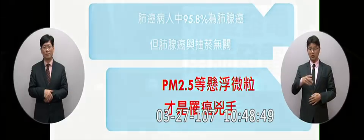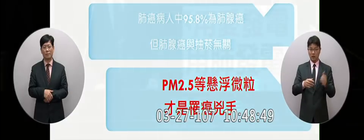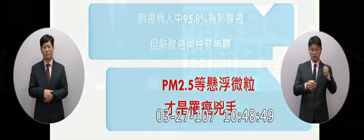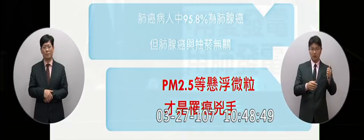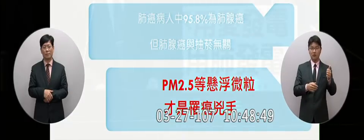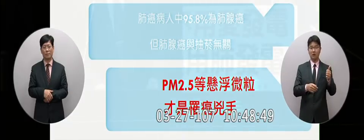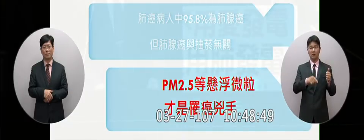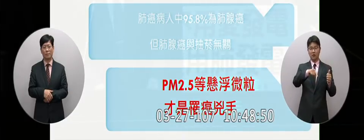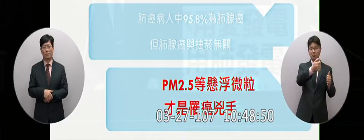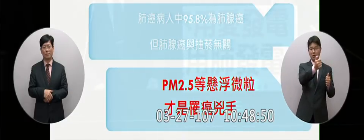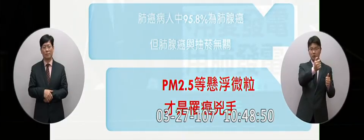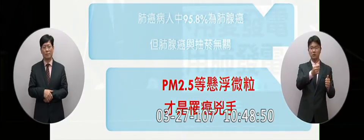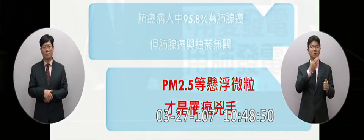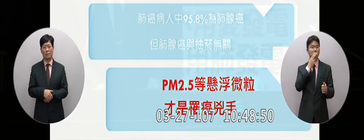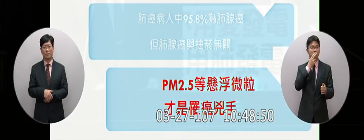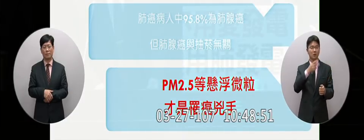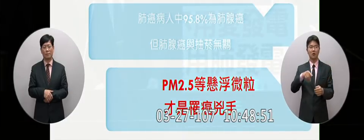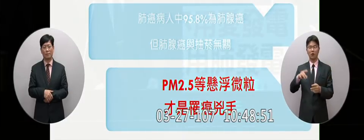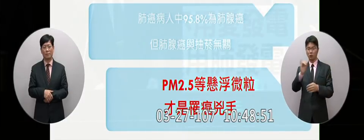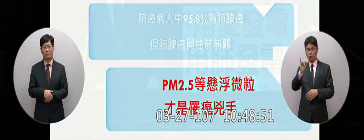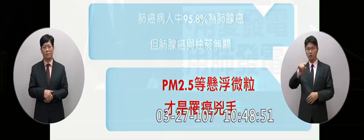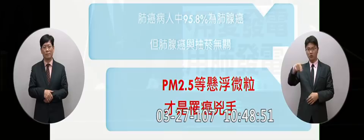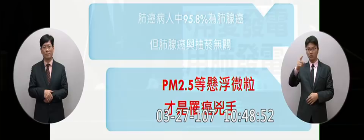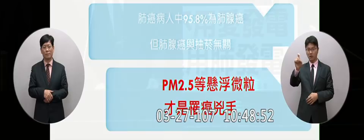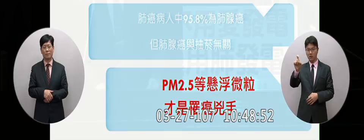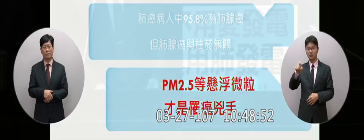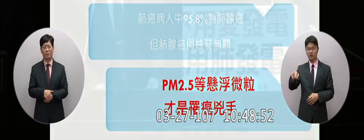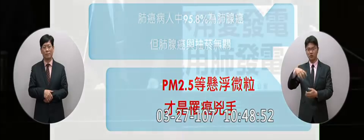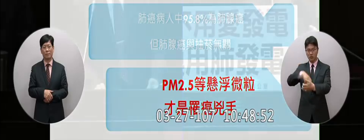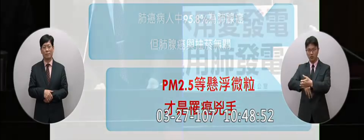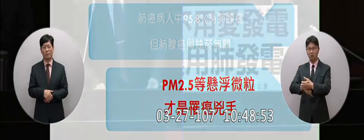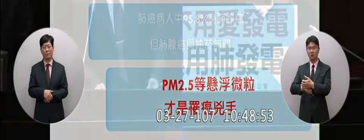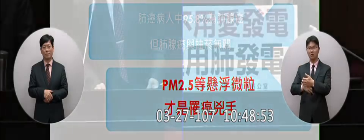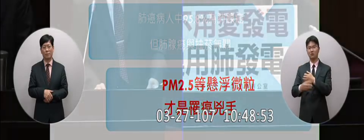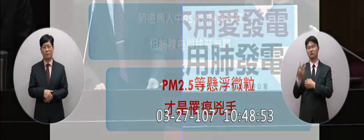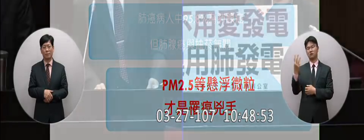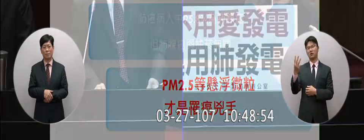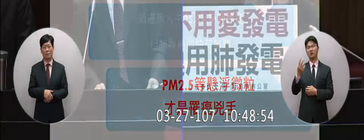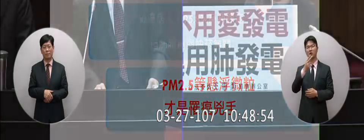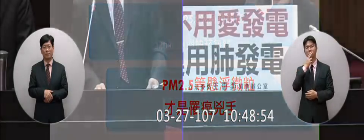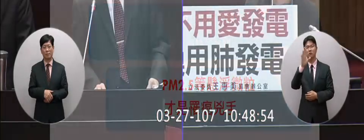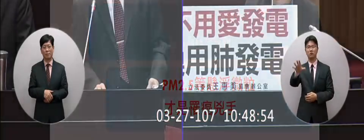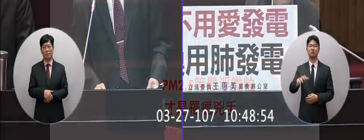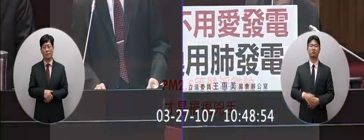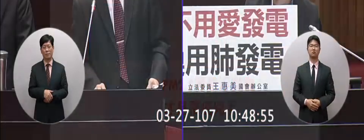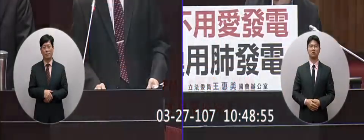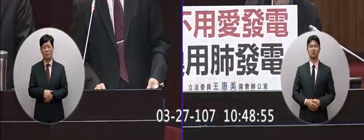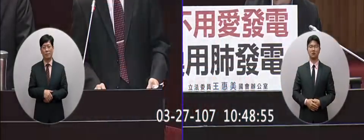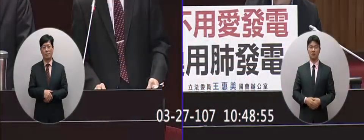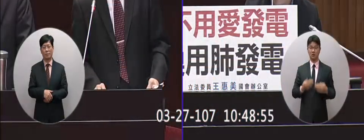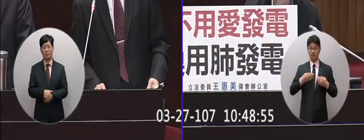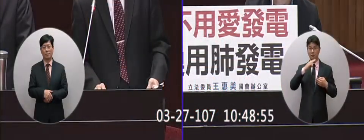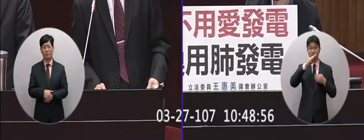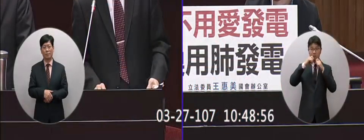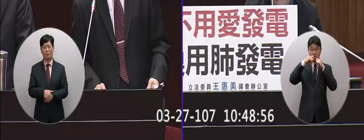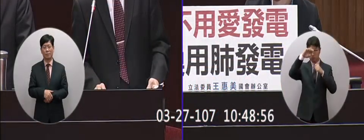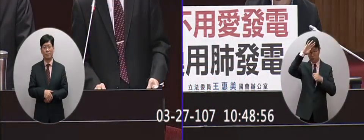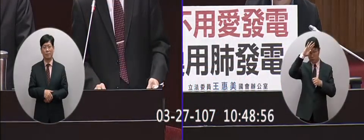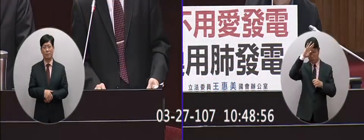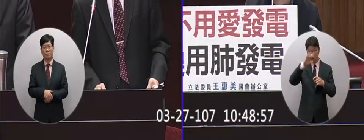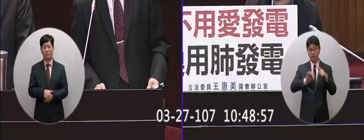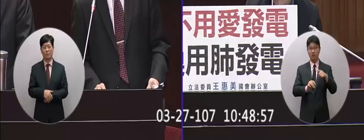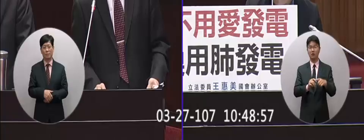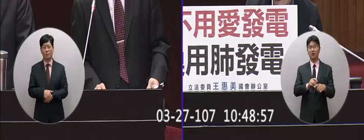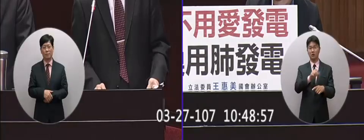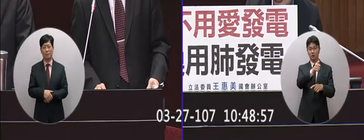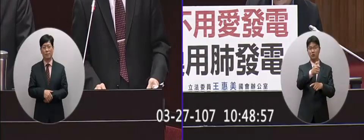153，有80个是抽烟，女性是110个，只有30个人抽烟哦。所以呢，肺癌的病人中有95.8%又是肺